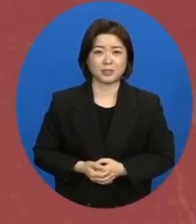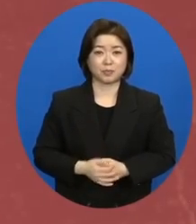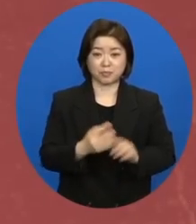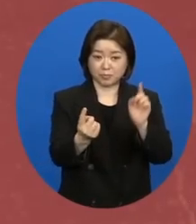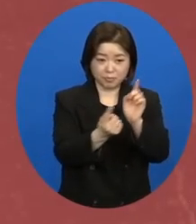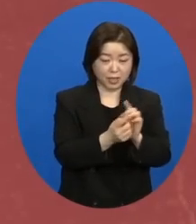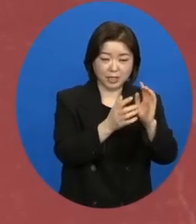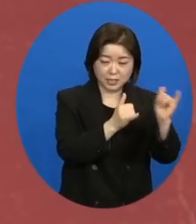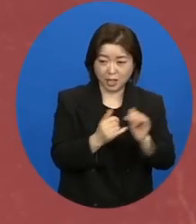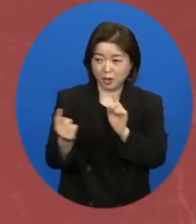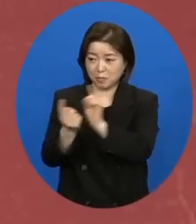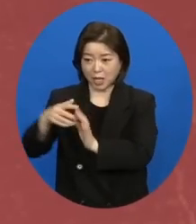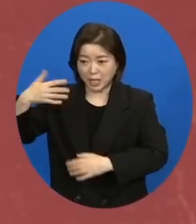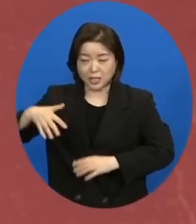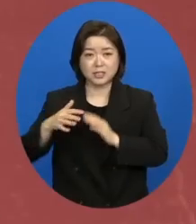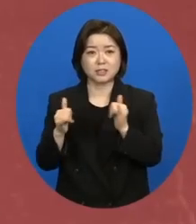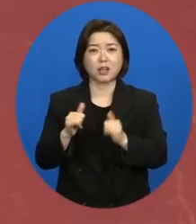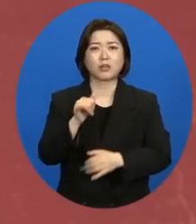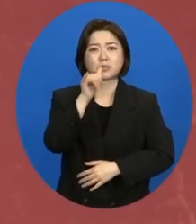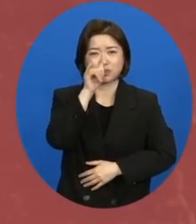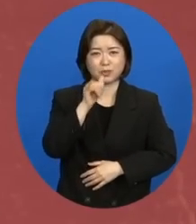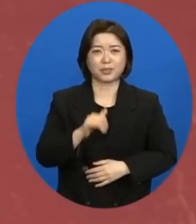만난 사람과 못 만난 사람이 있어요.